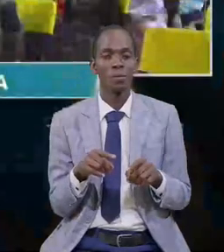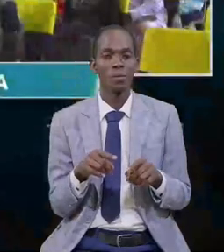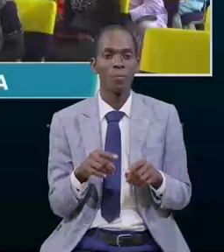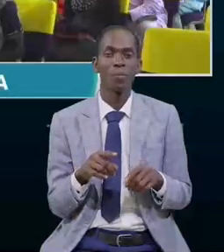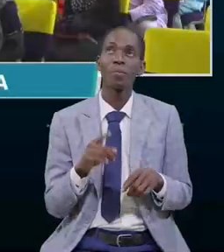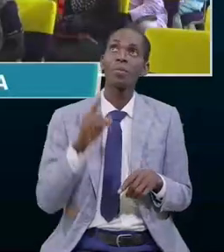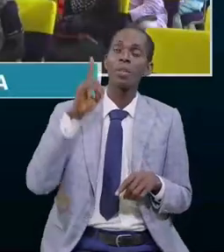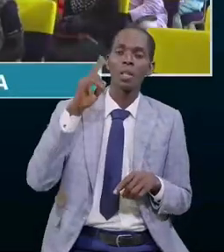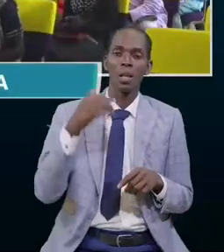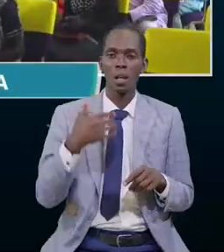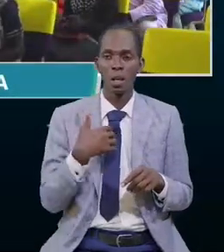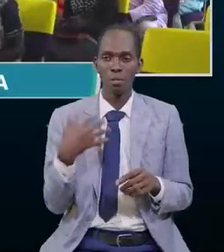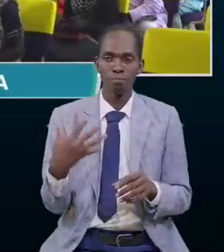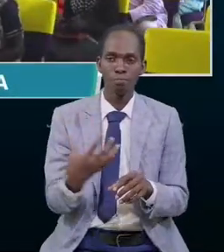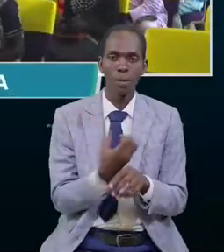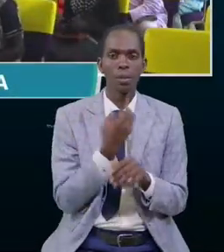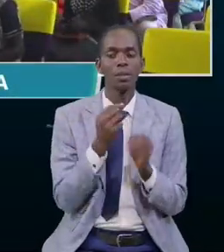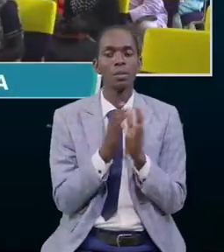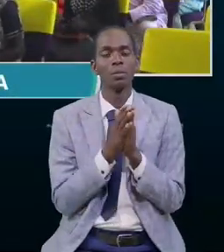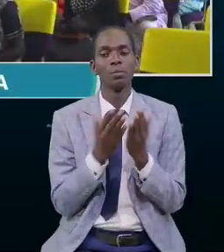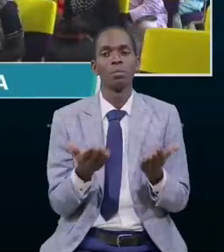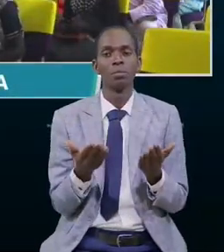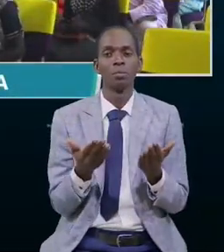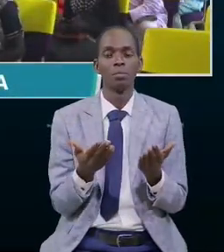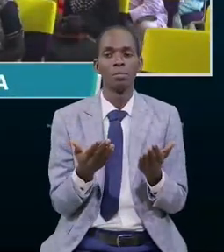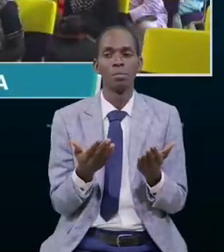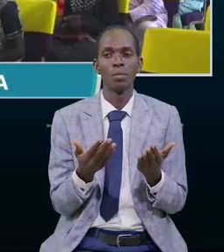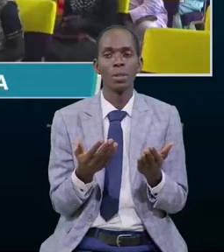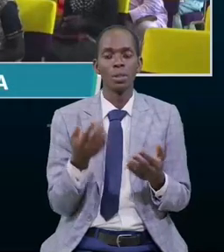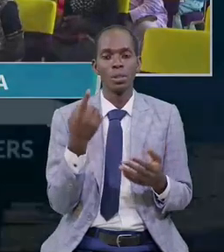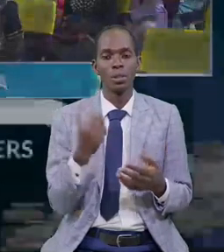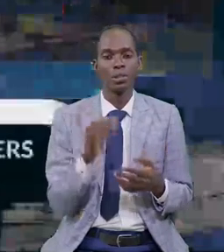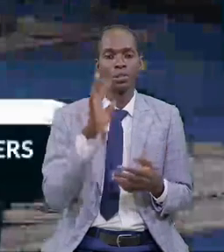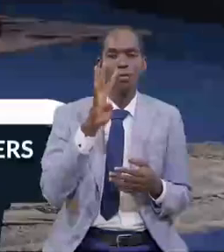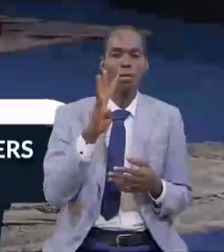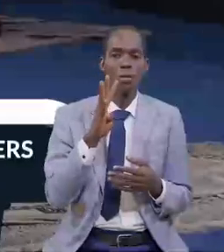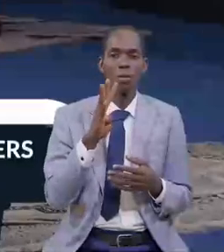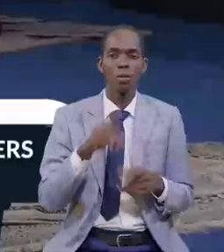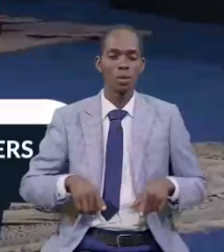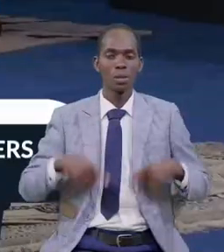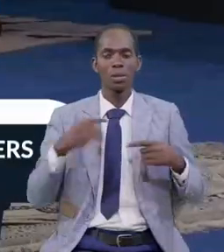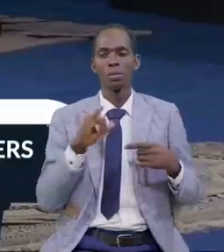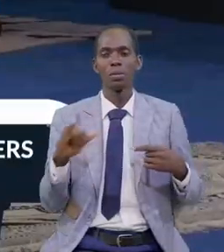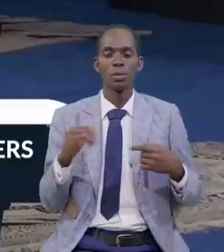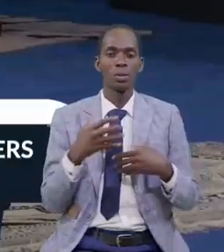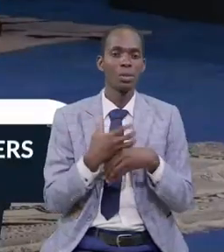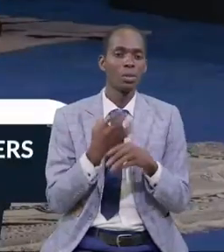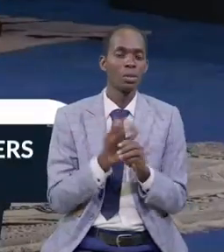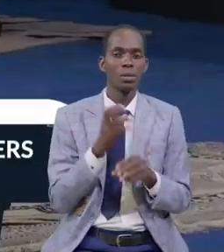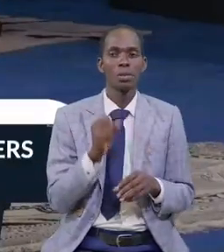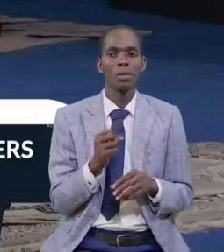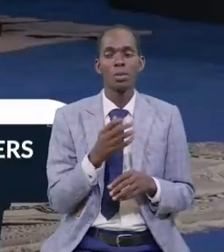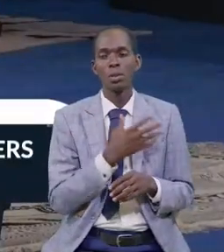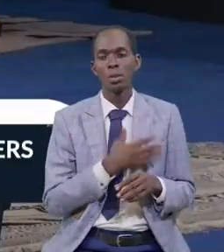le livre les quatre êtres vivants et les 24